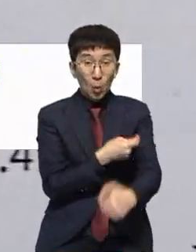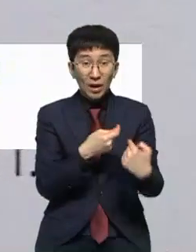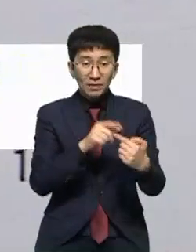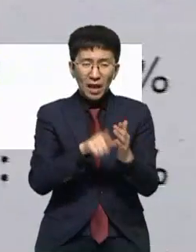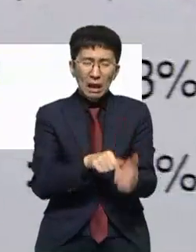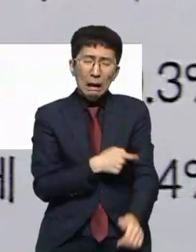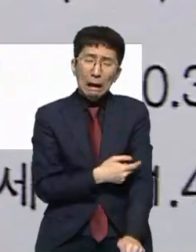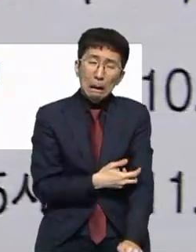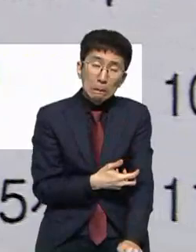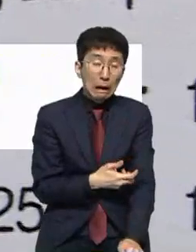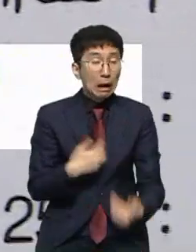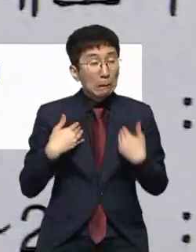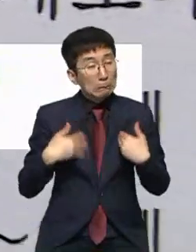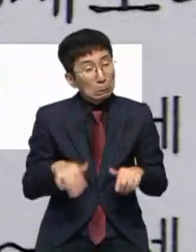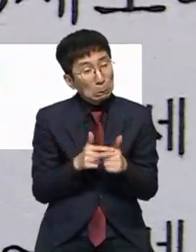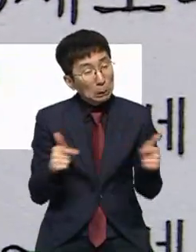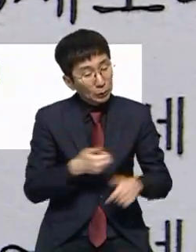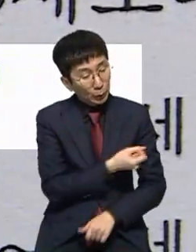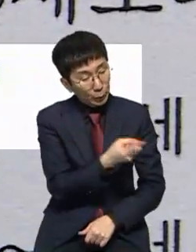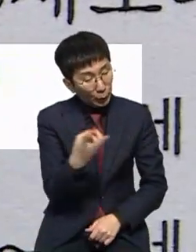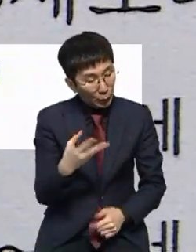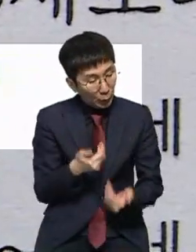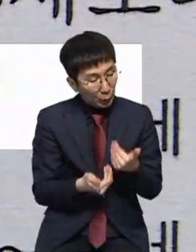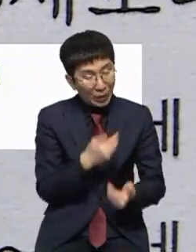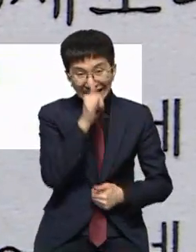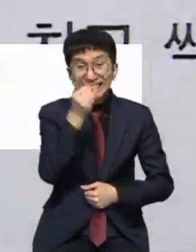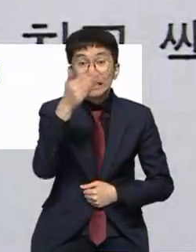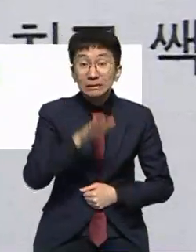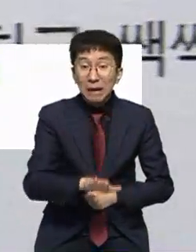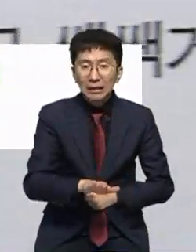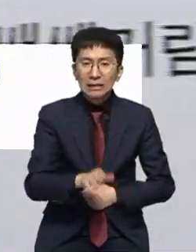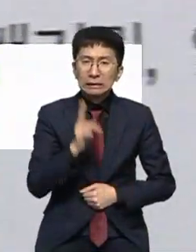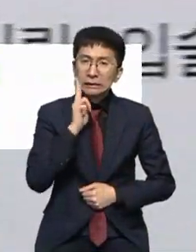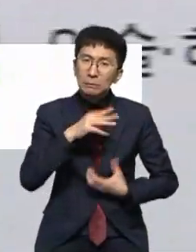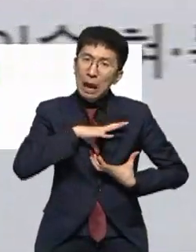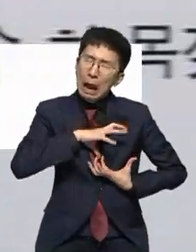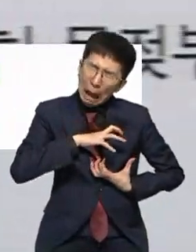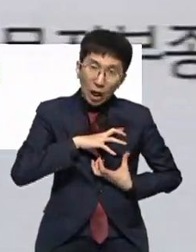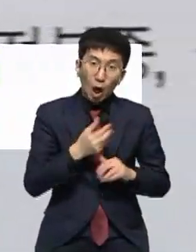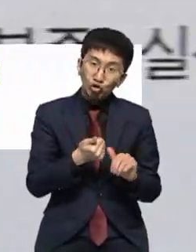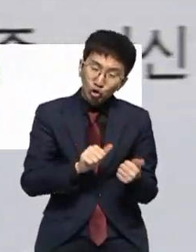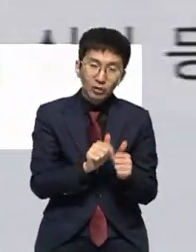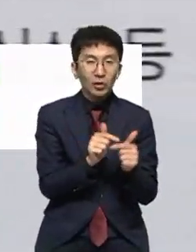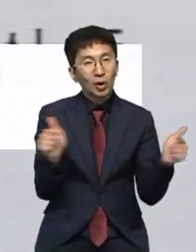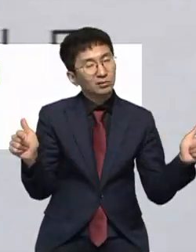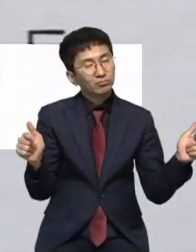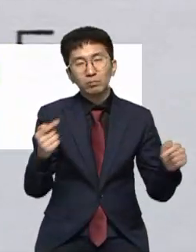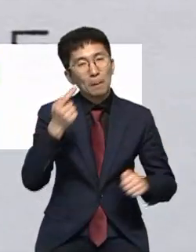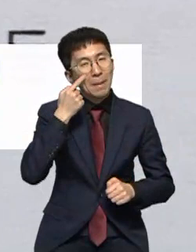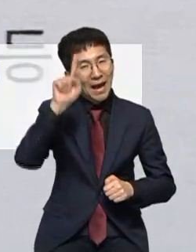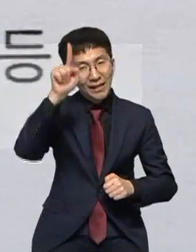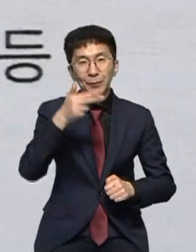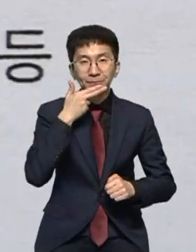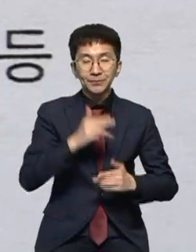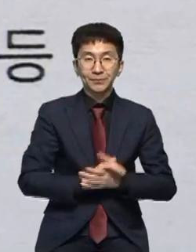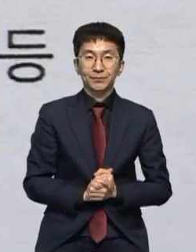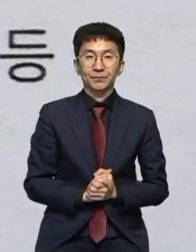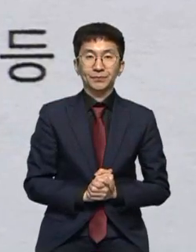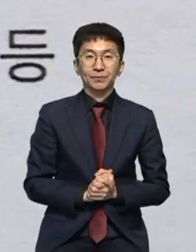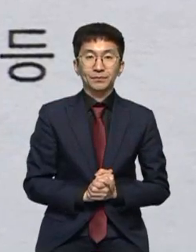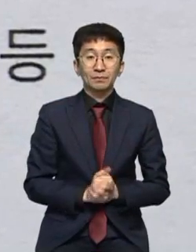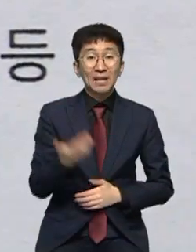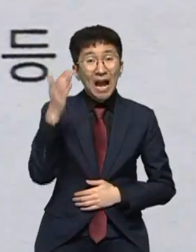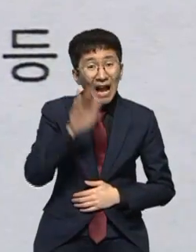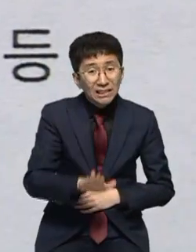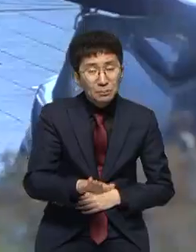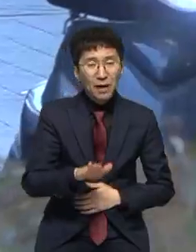통증, 발적, 피로감 등의 가벼운 증상은 있었지만 심근염 등 중대한 이상반응은 발견되지 않았습니다.